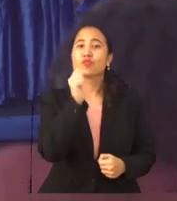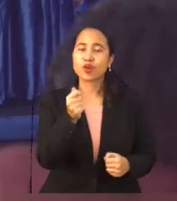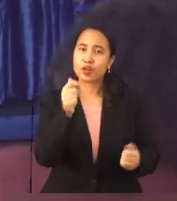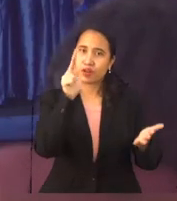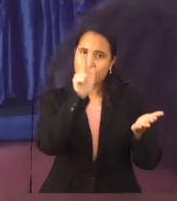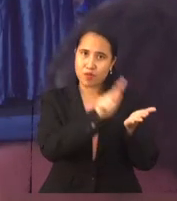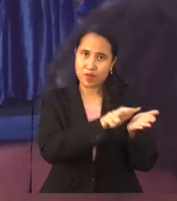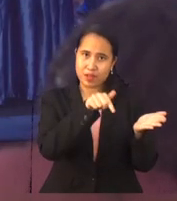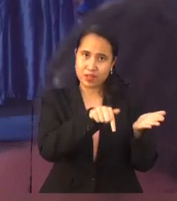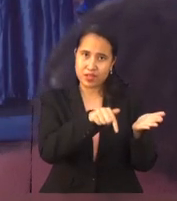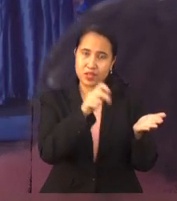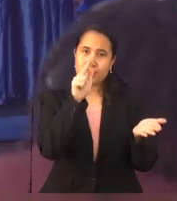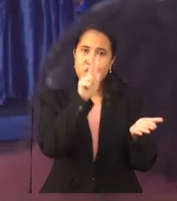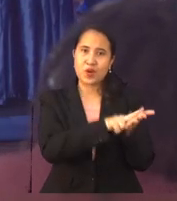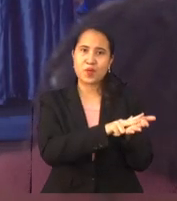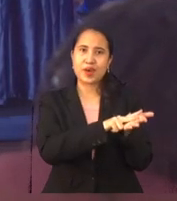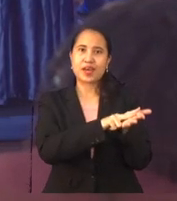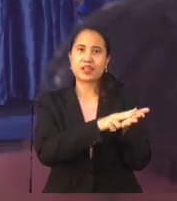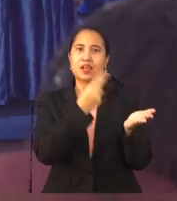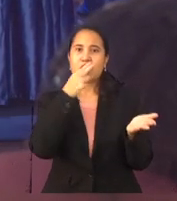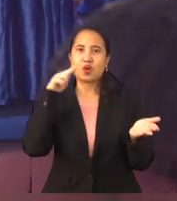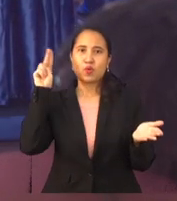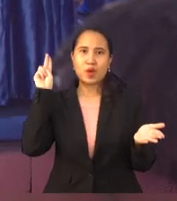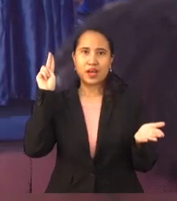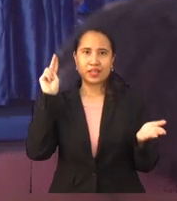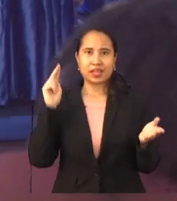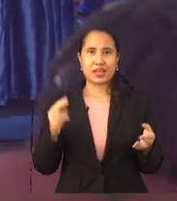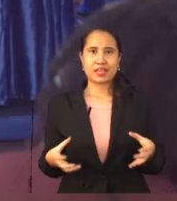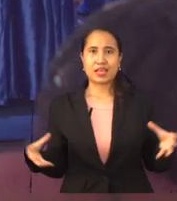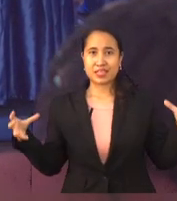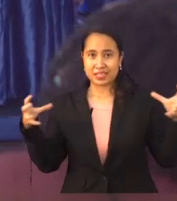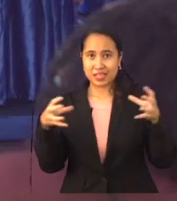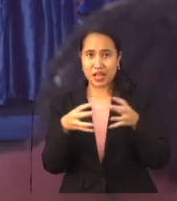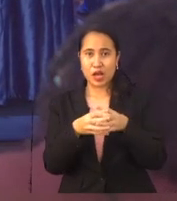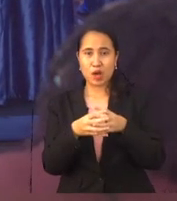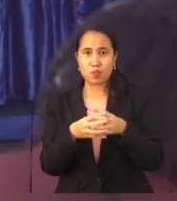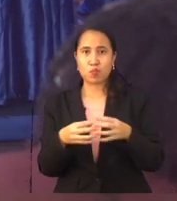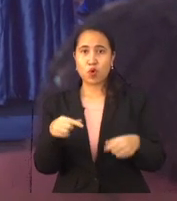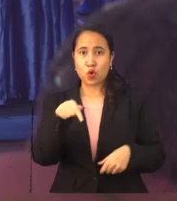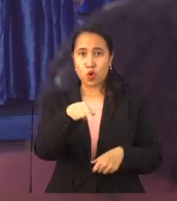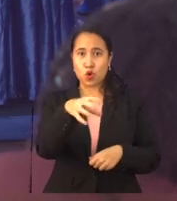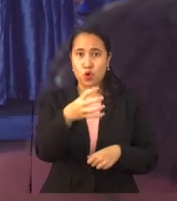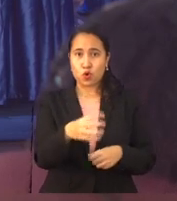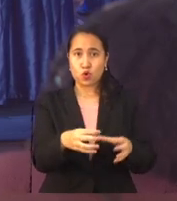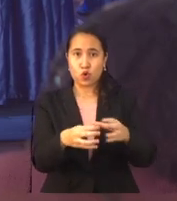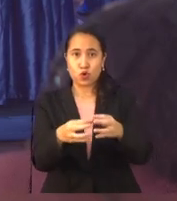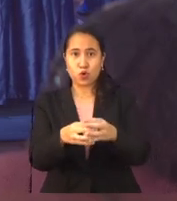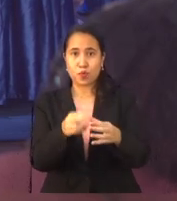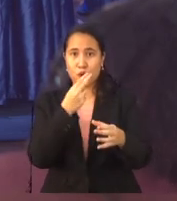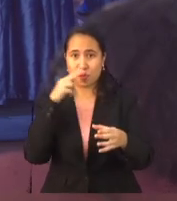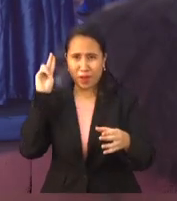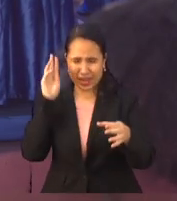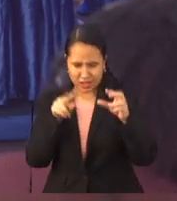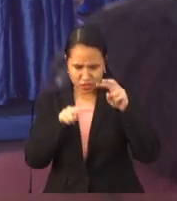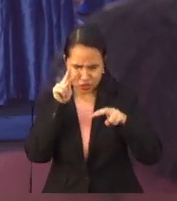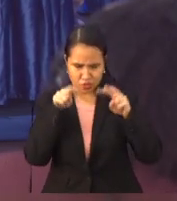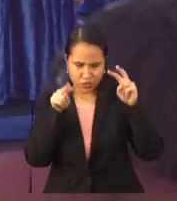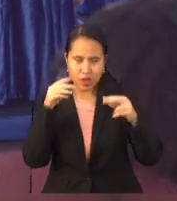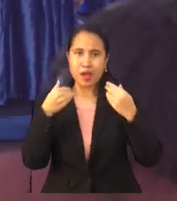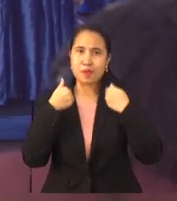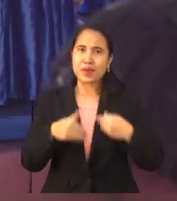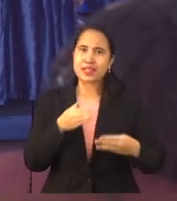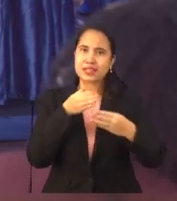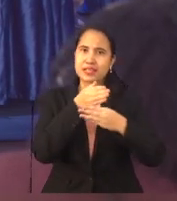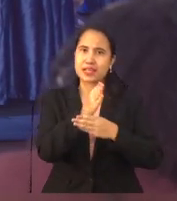wet zou bij de wet een waarheids- en verzoeningscommissie worden ingesteld voor onderzoek en waarheidsvinding van mensenrechten schendingen in